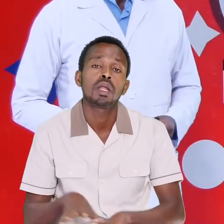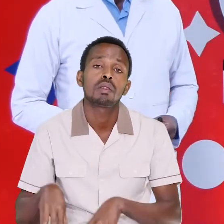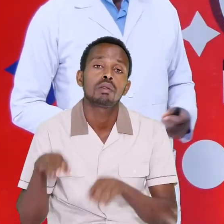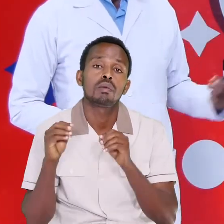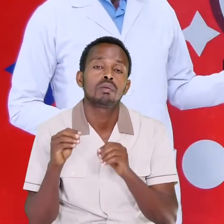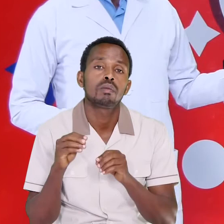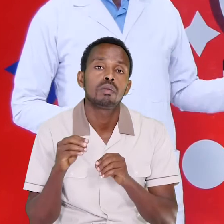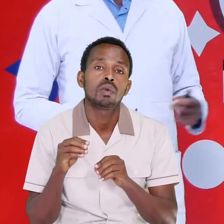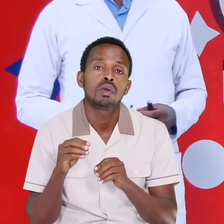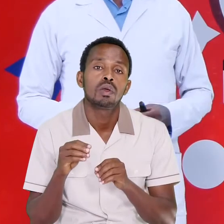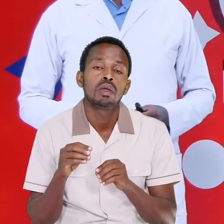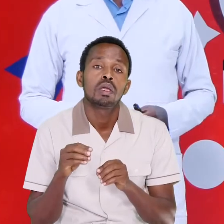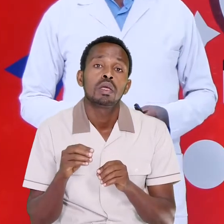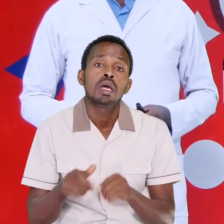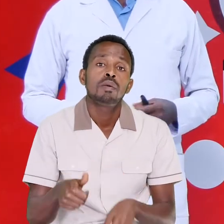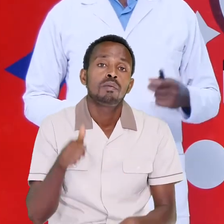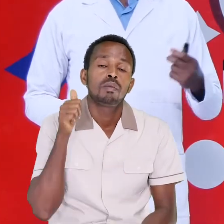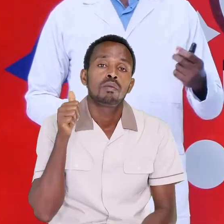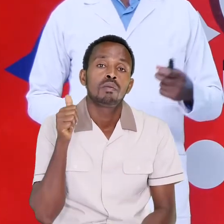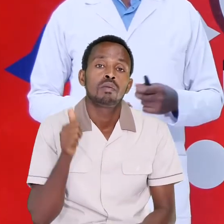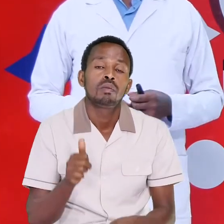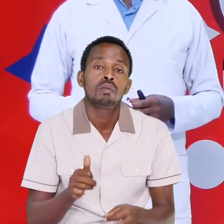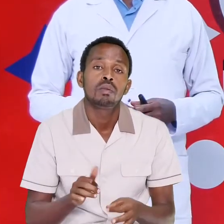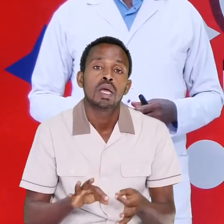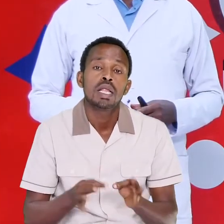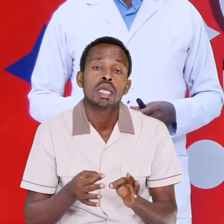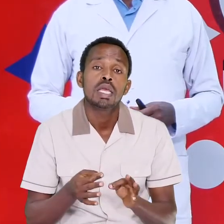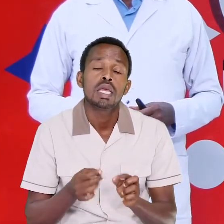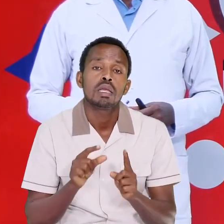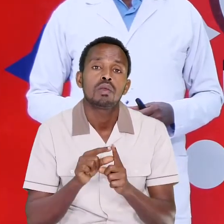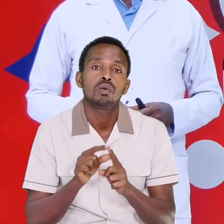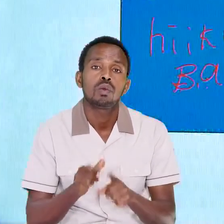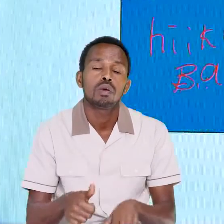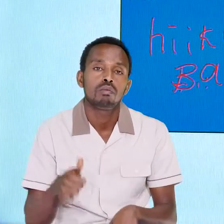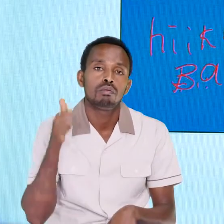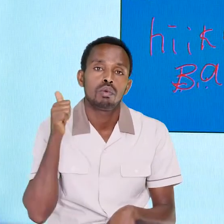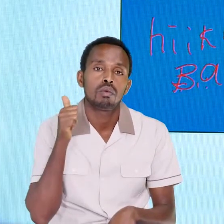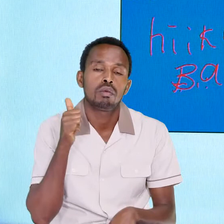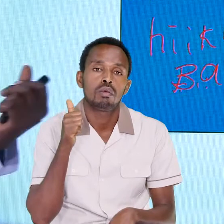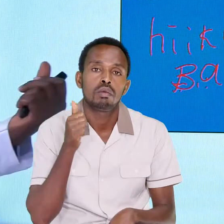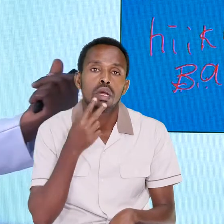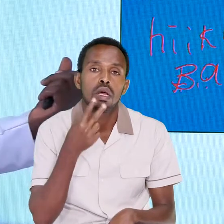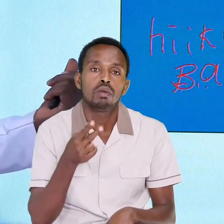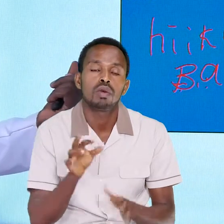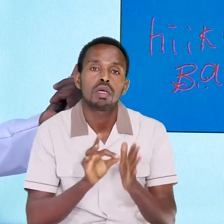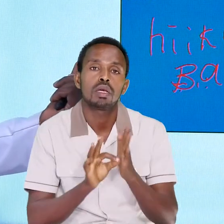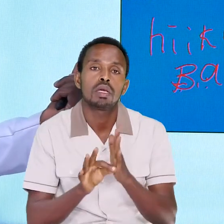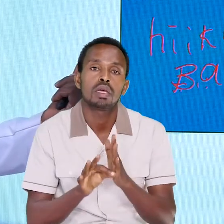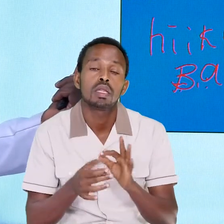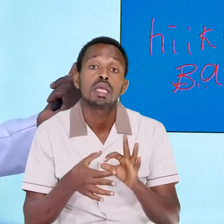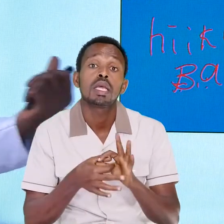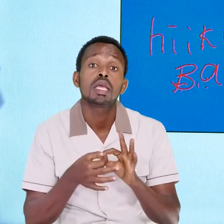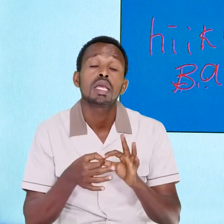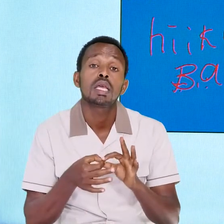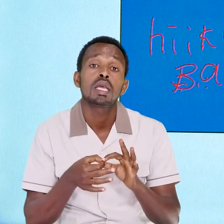Barattoota mee gama kan biraatiin hiika jechoota biraa haa ilaallu. Fakkeenyaaf hima kana